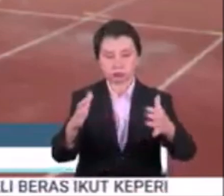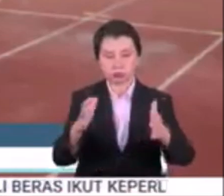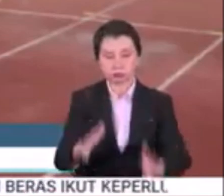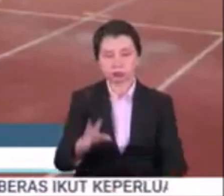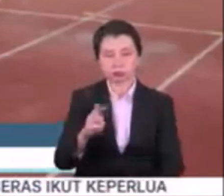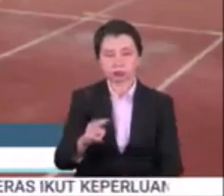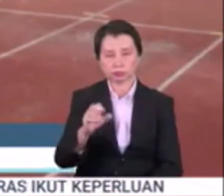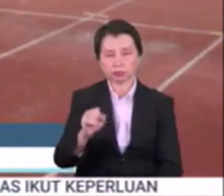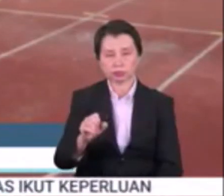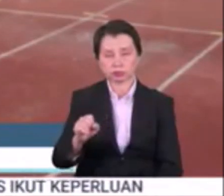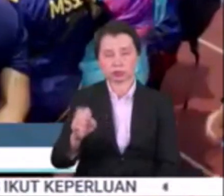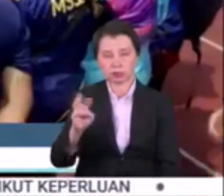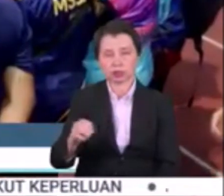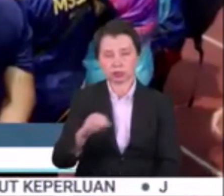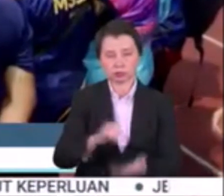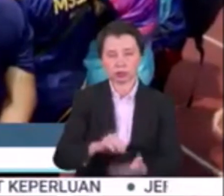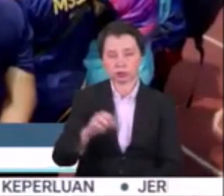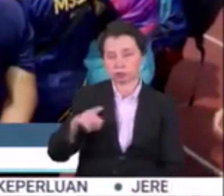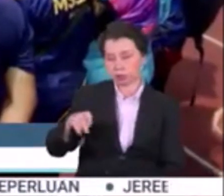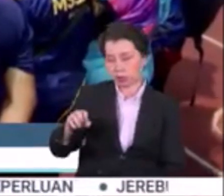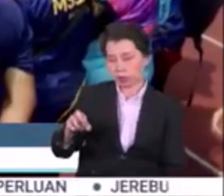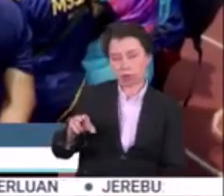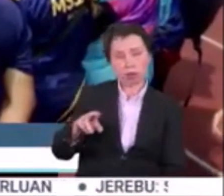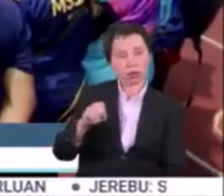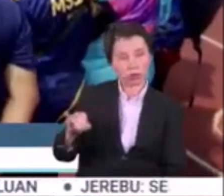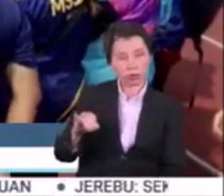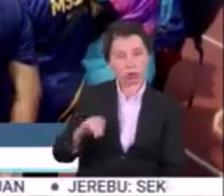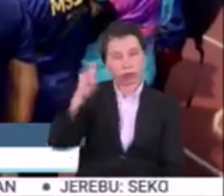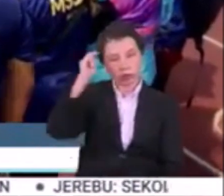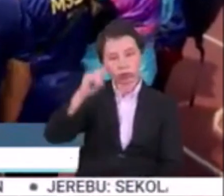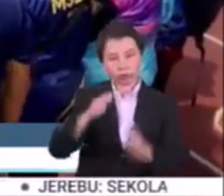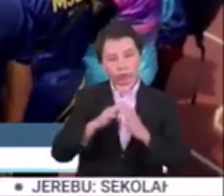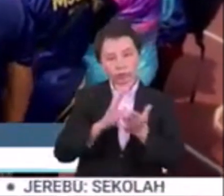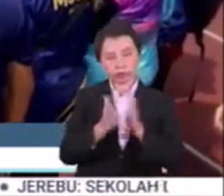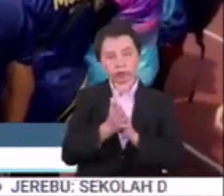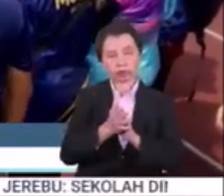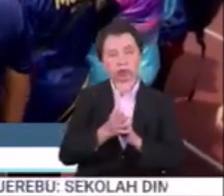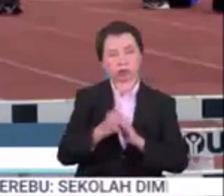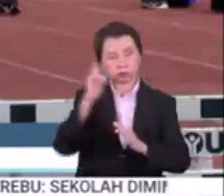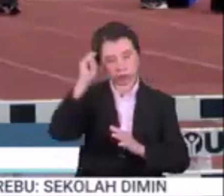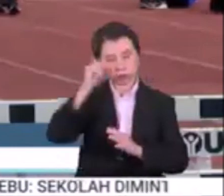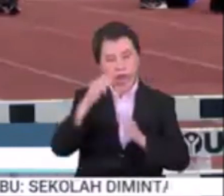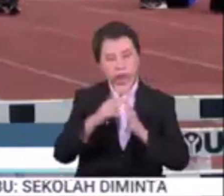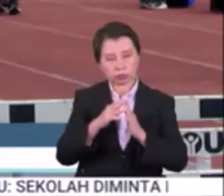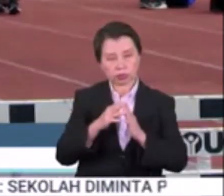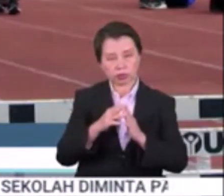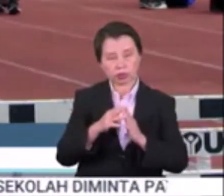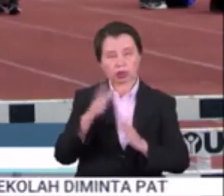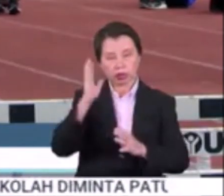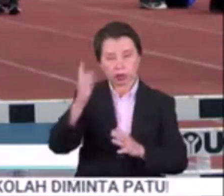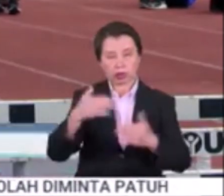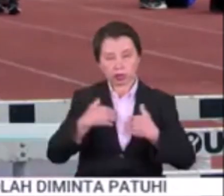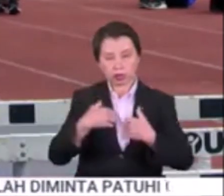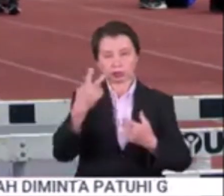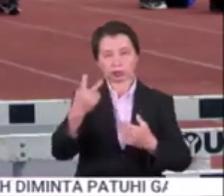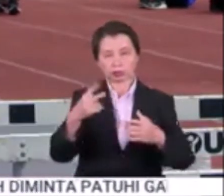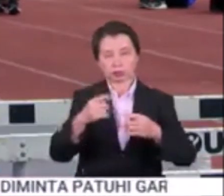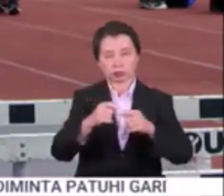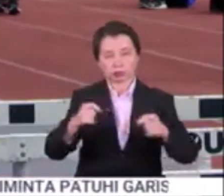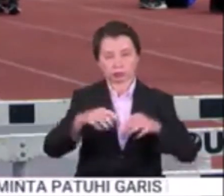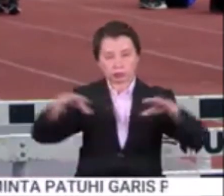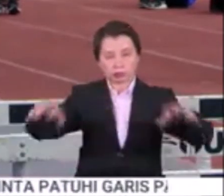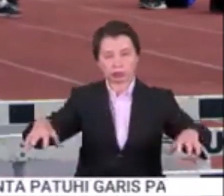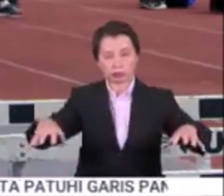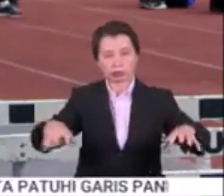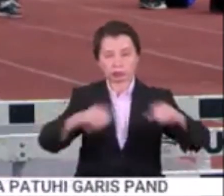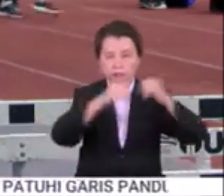mssm di paroi negeri menjadi tuan rumah buat kali kedua kejohanan itu ia akan berlangsung di dua lokasi iaitu